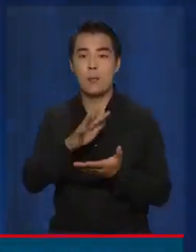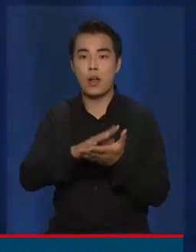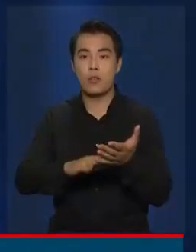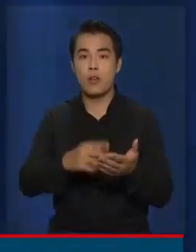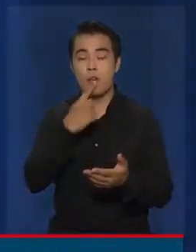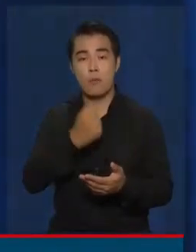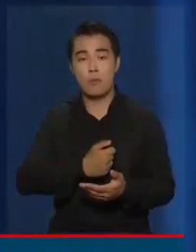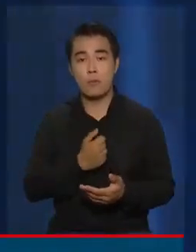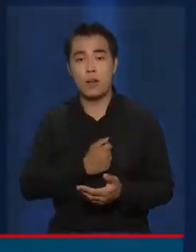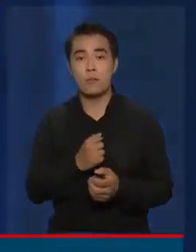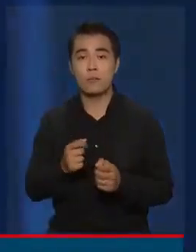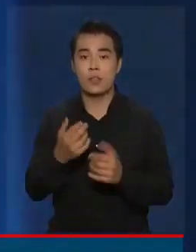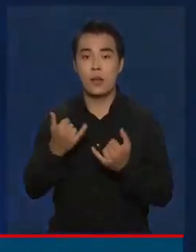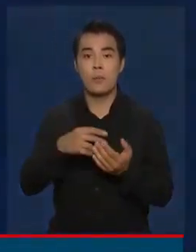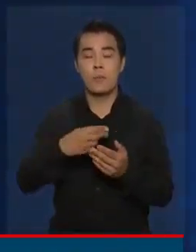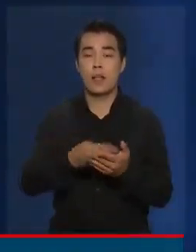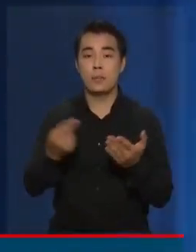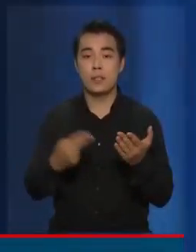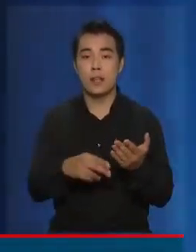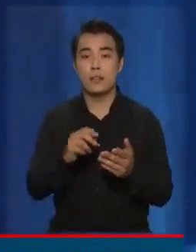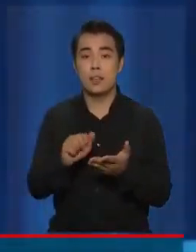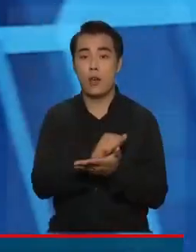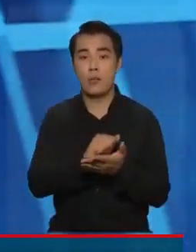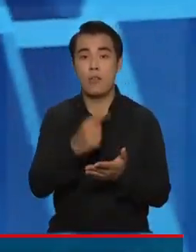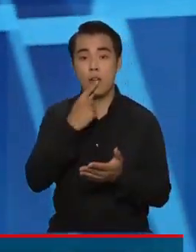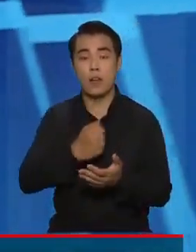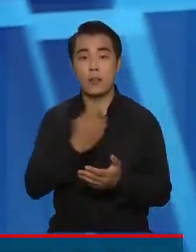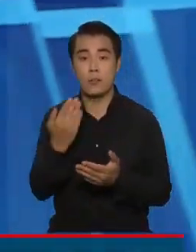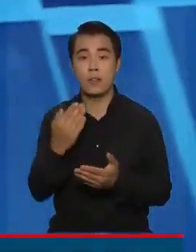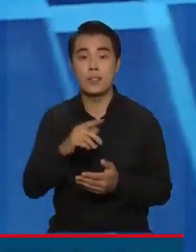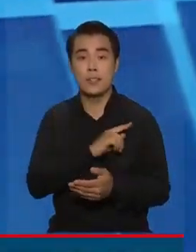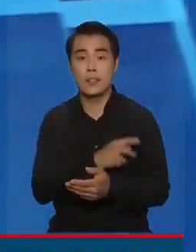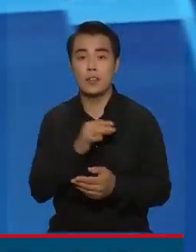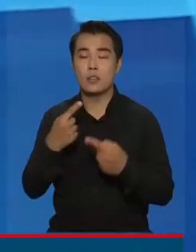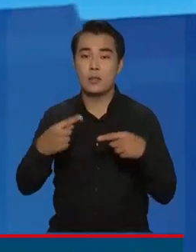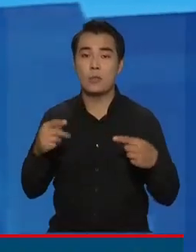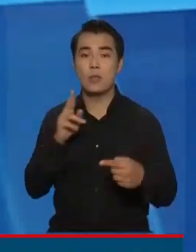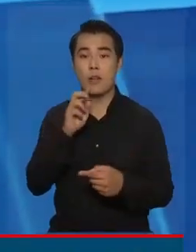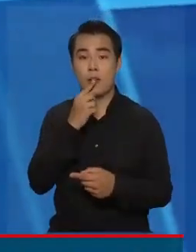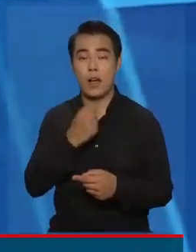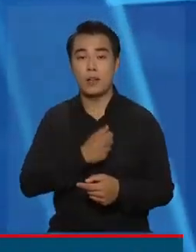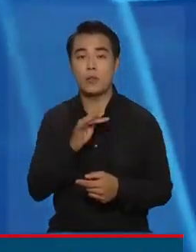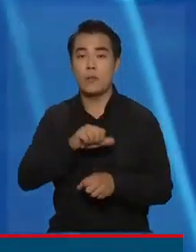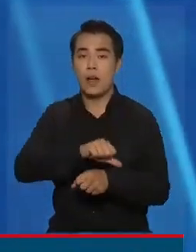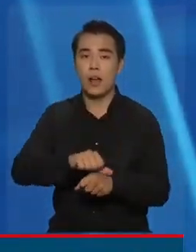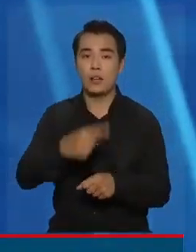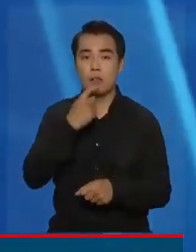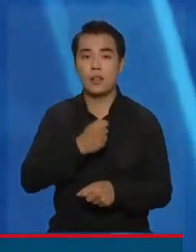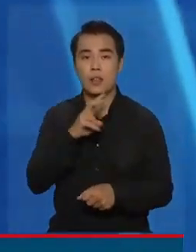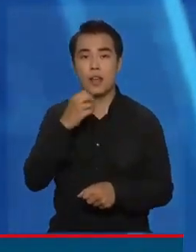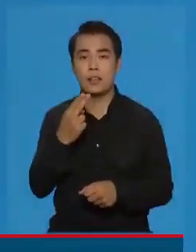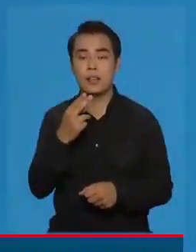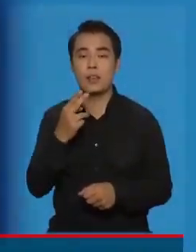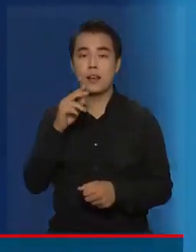путь воина, он подписывает контракт с вооруженными силами или с другими войсками. Да? Пограничная служба, национальная